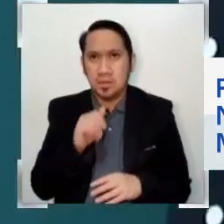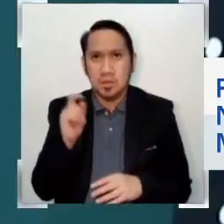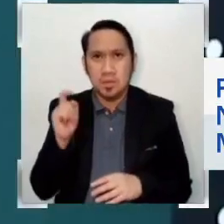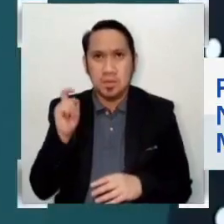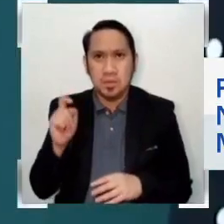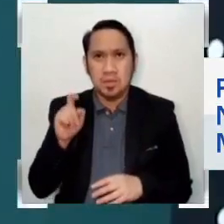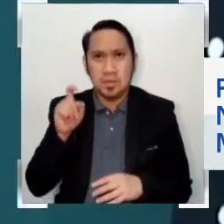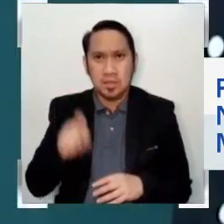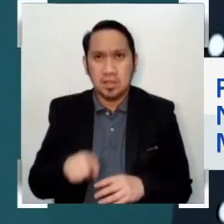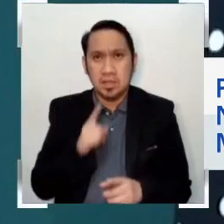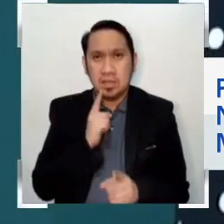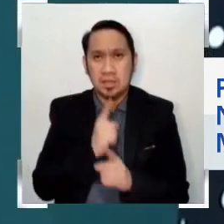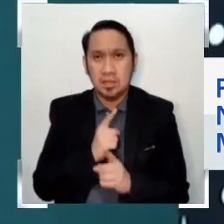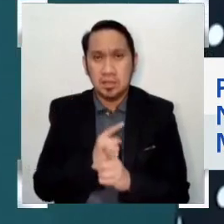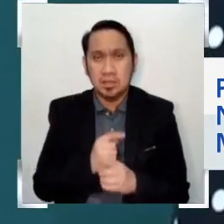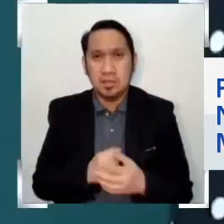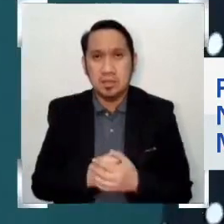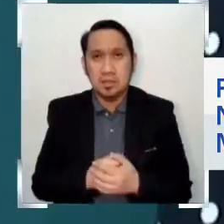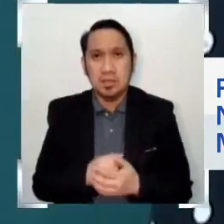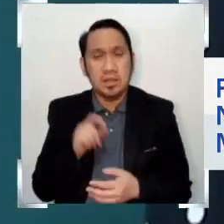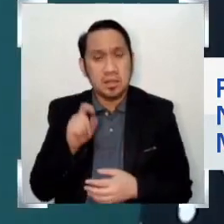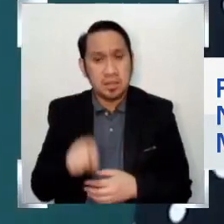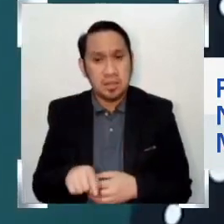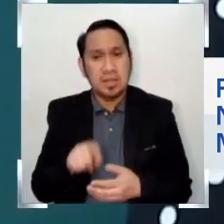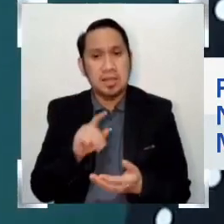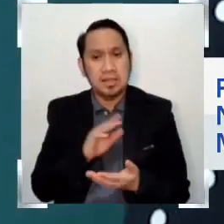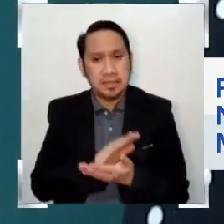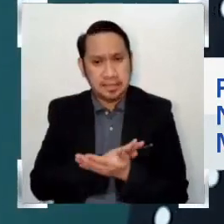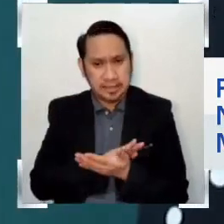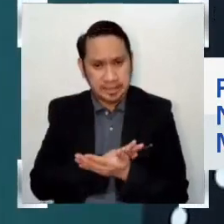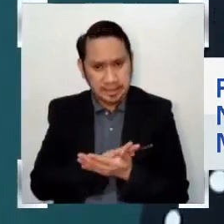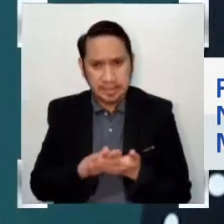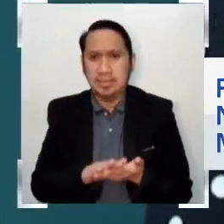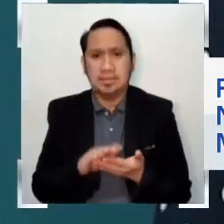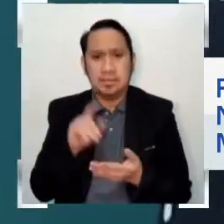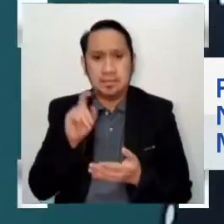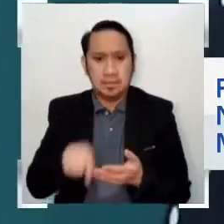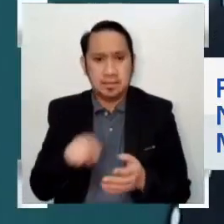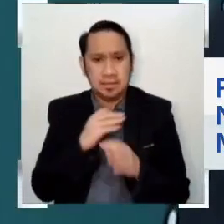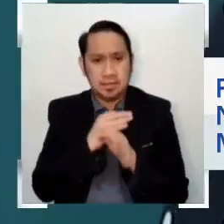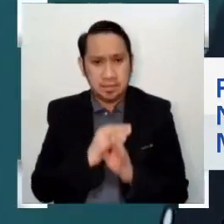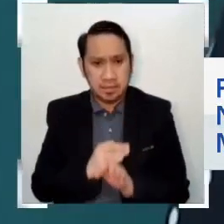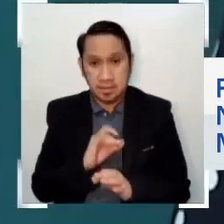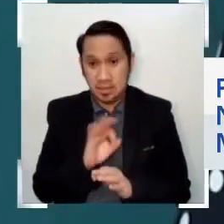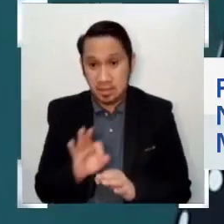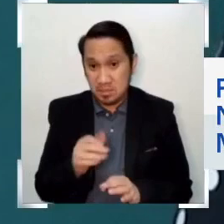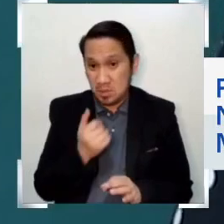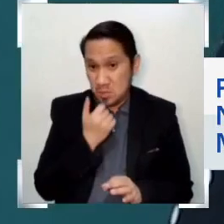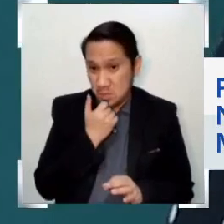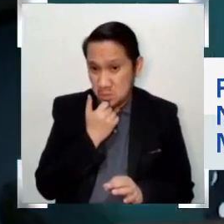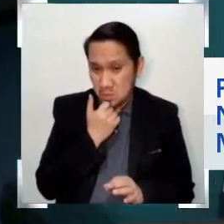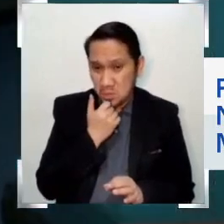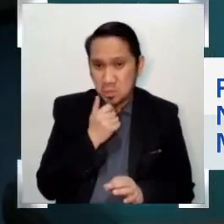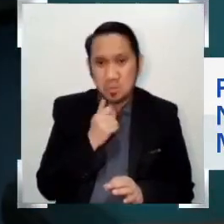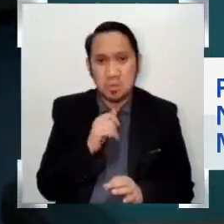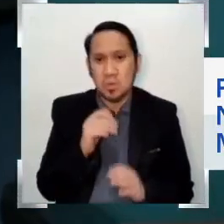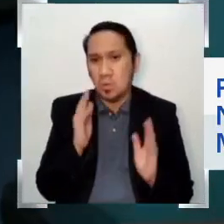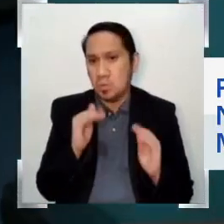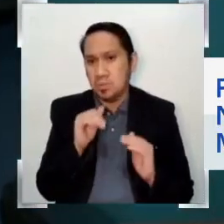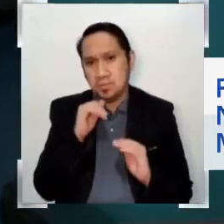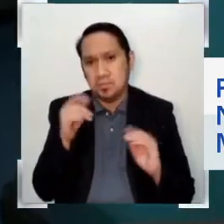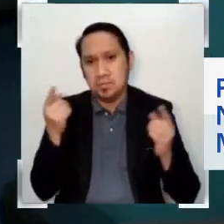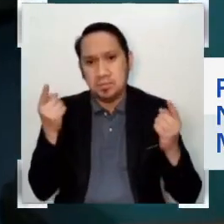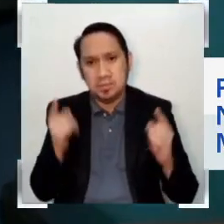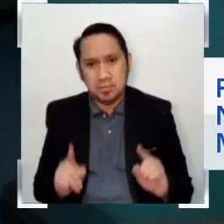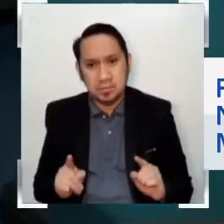tama. Personally, dapat ayusin, di ba? Para yung mga defect ng ganyang fund, huwag mangyari sa atin. Kasi for